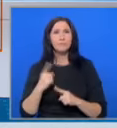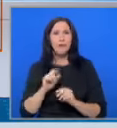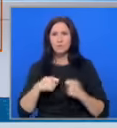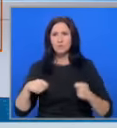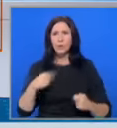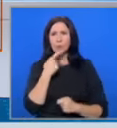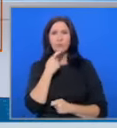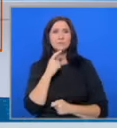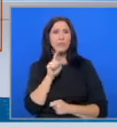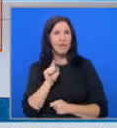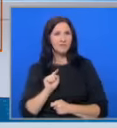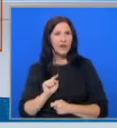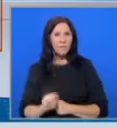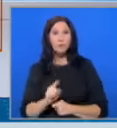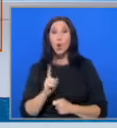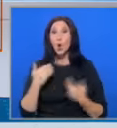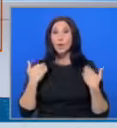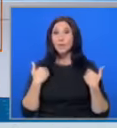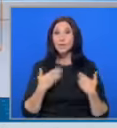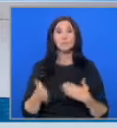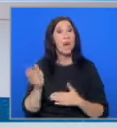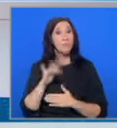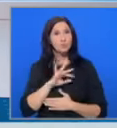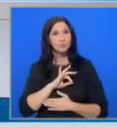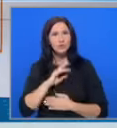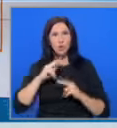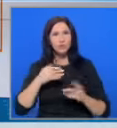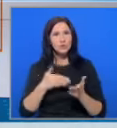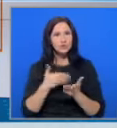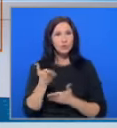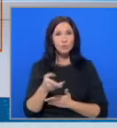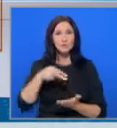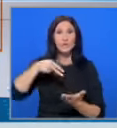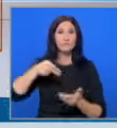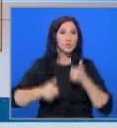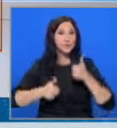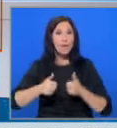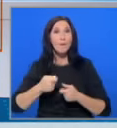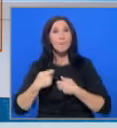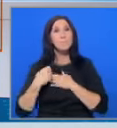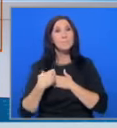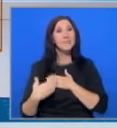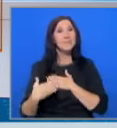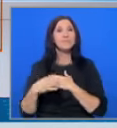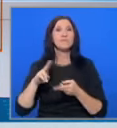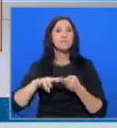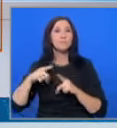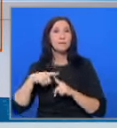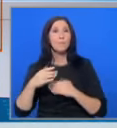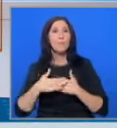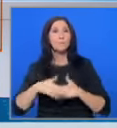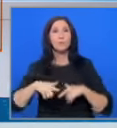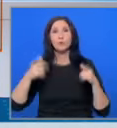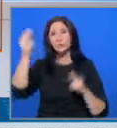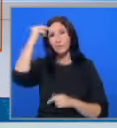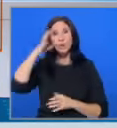въпрос, кой е кандидатът, най-после получи отговор. Срещу него се изправя бизнесменът Васил Терзиев. ППДБ и Спаси